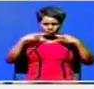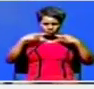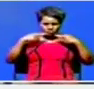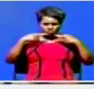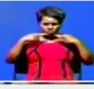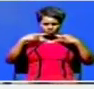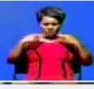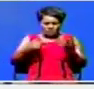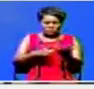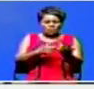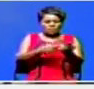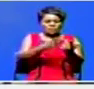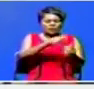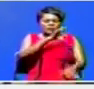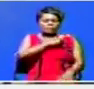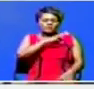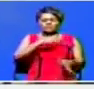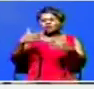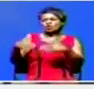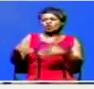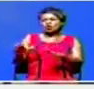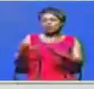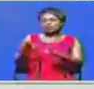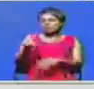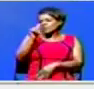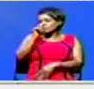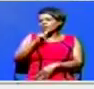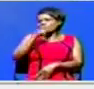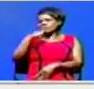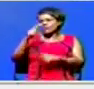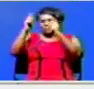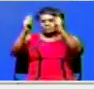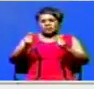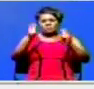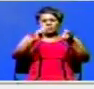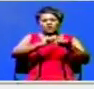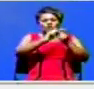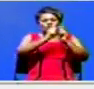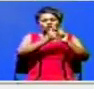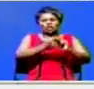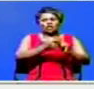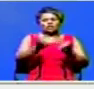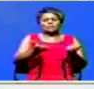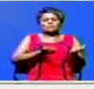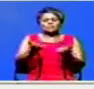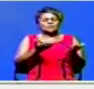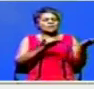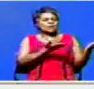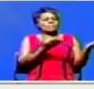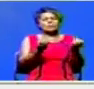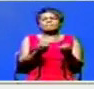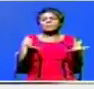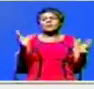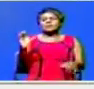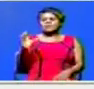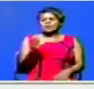Japo hesabu zake za faida na hasara amezibana, maandamano pia yamebadili ratiba ya biashara hapa. Wengi wa wateja